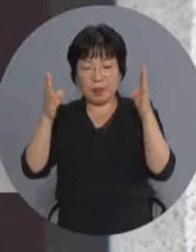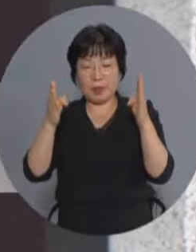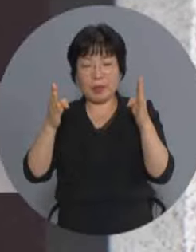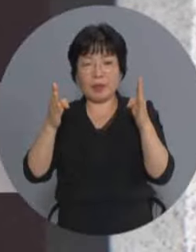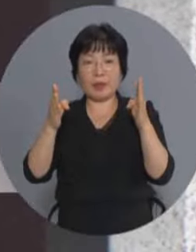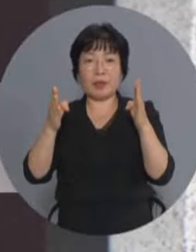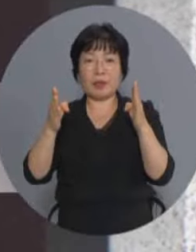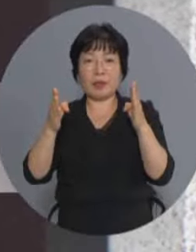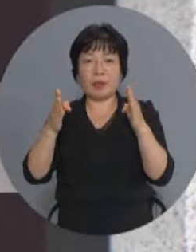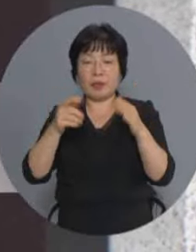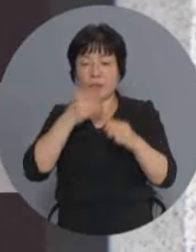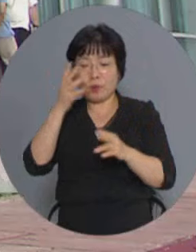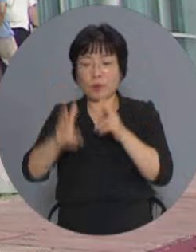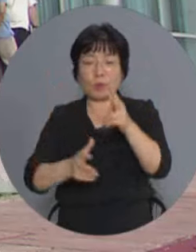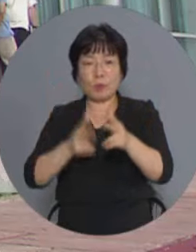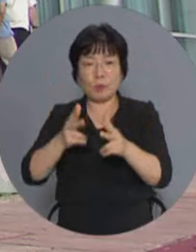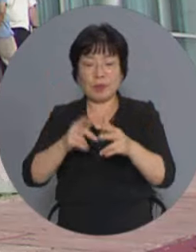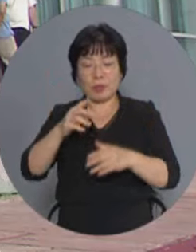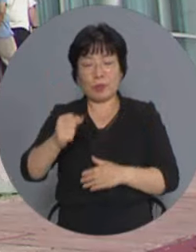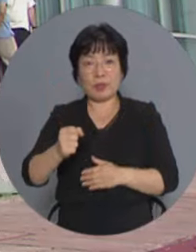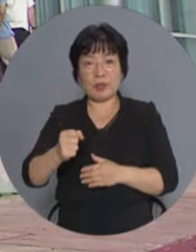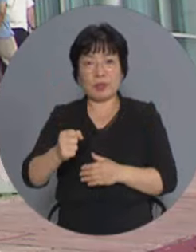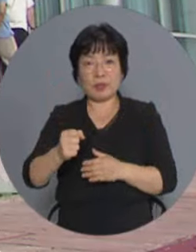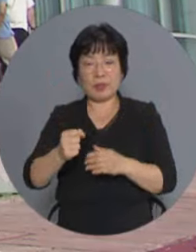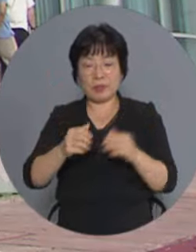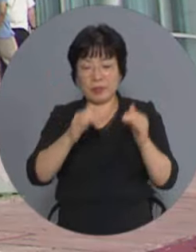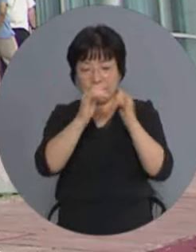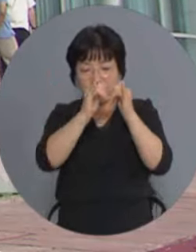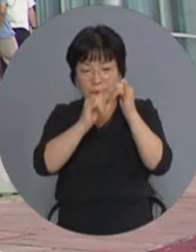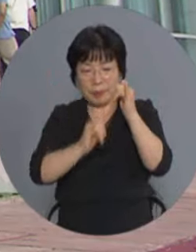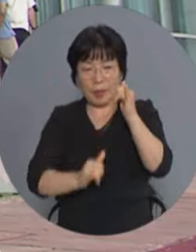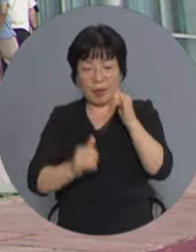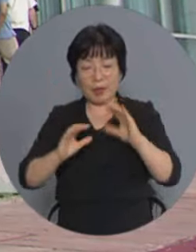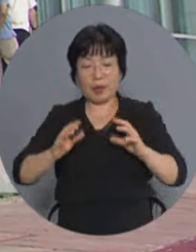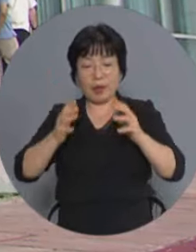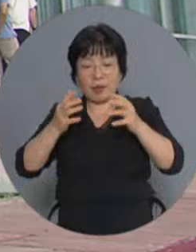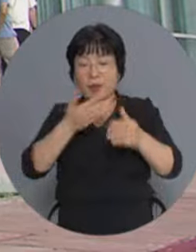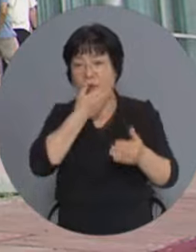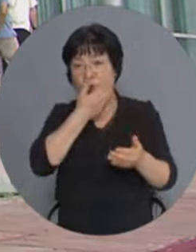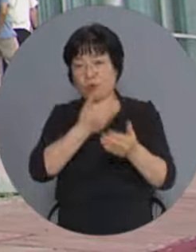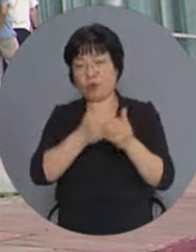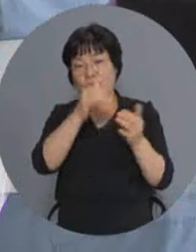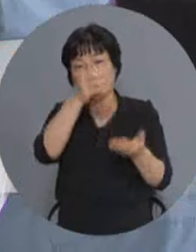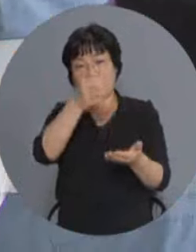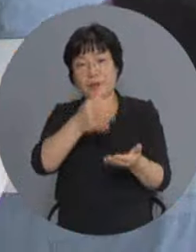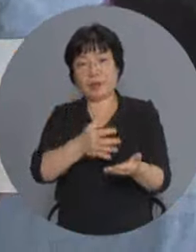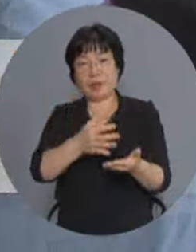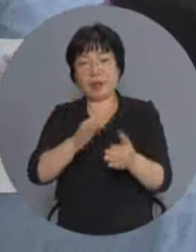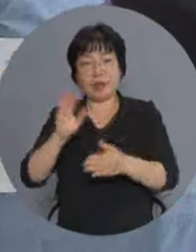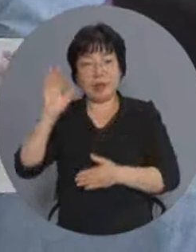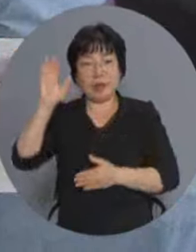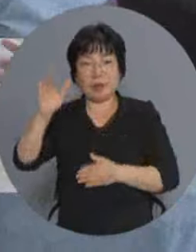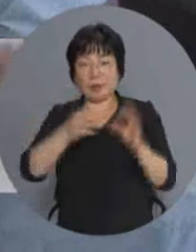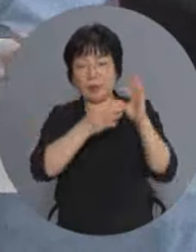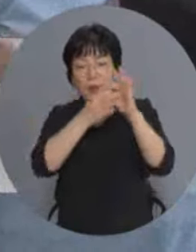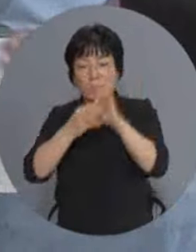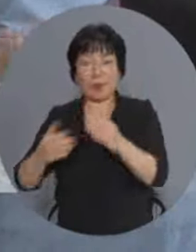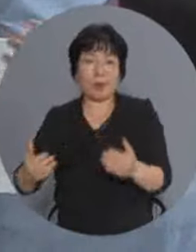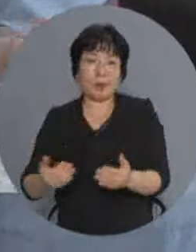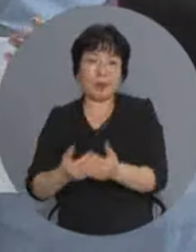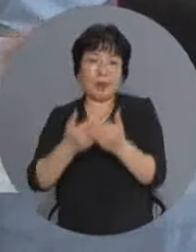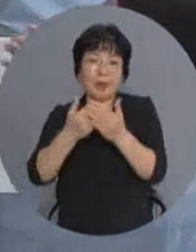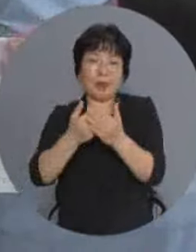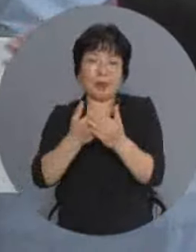마련하고 여수 산단과 지스 칼텍스가 걸어온 길은 국가의 중요한 유산이라 앞으로도 지속 가능한